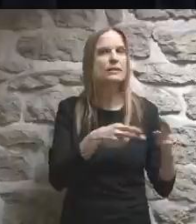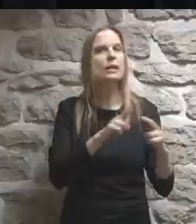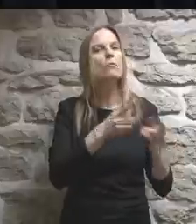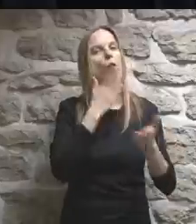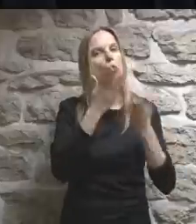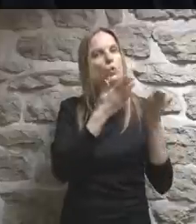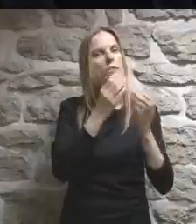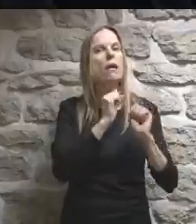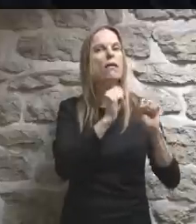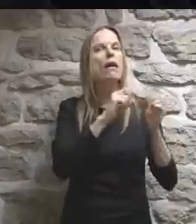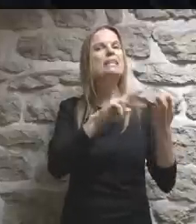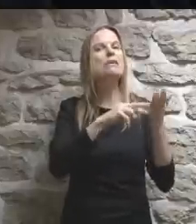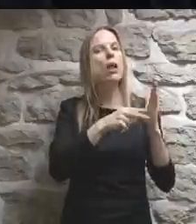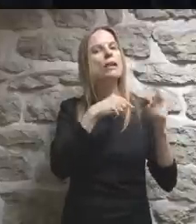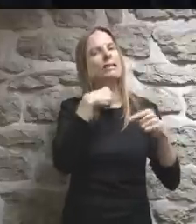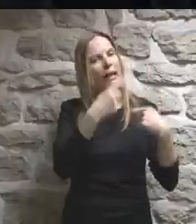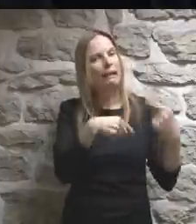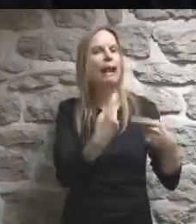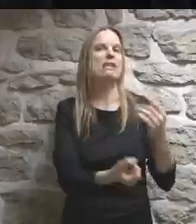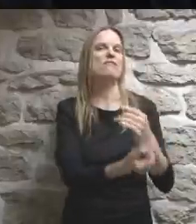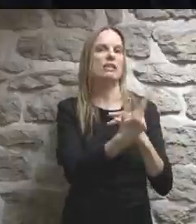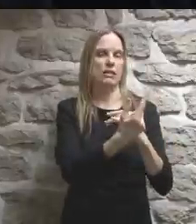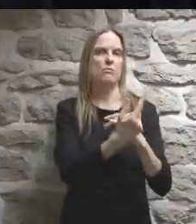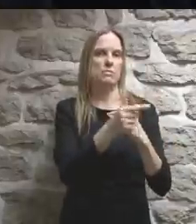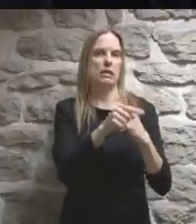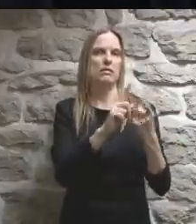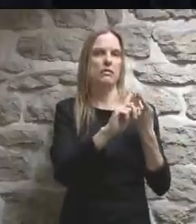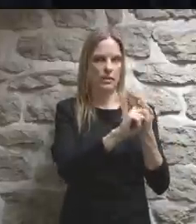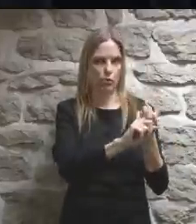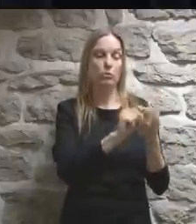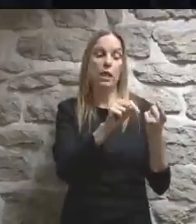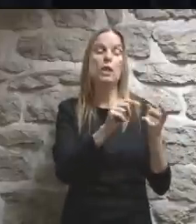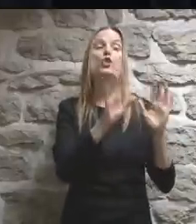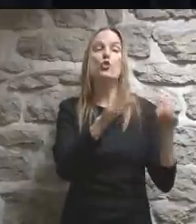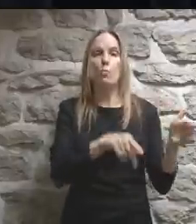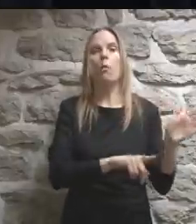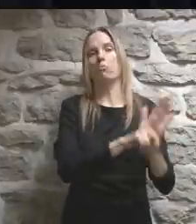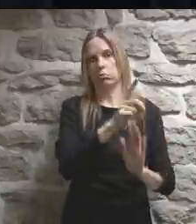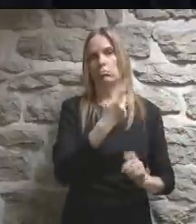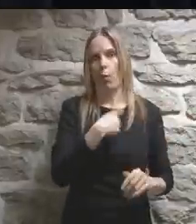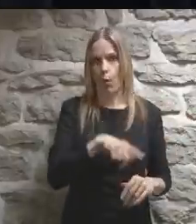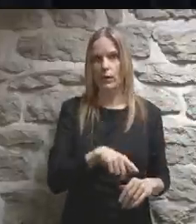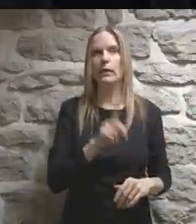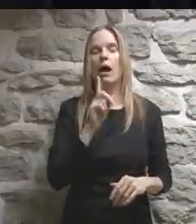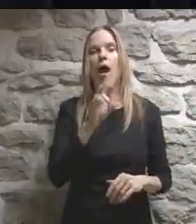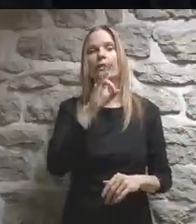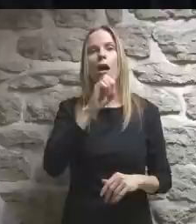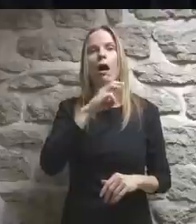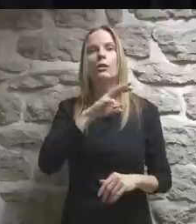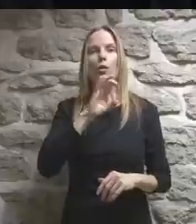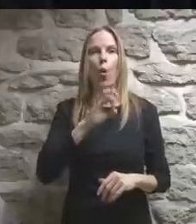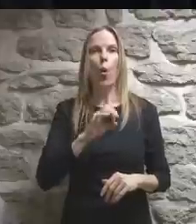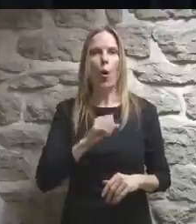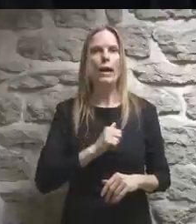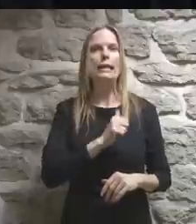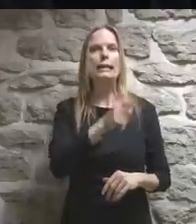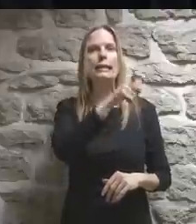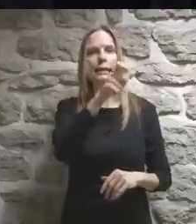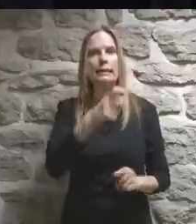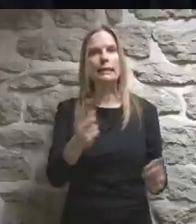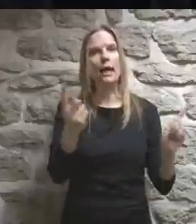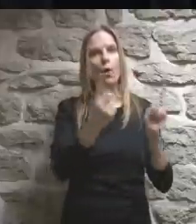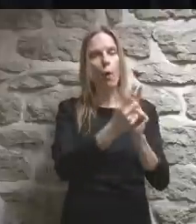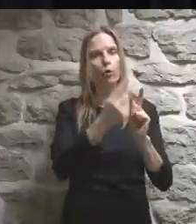kaitseplaanide käivitamist, mis on juba tegelikult ka toimunud. Et selle NATO liidrite kohtumise